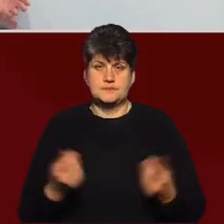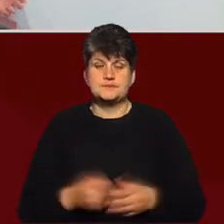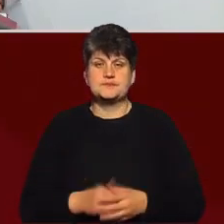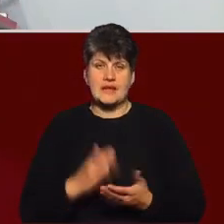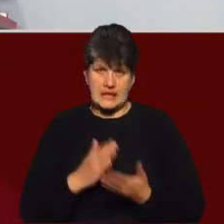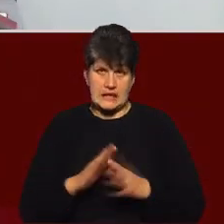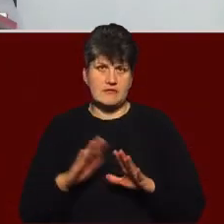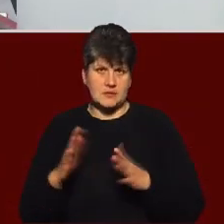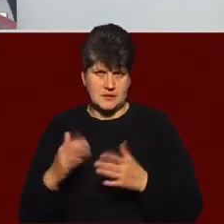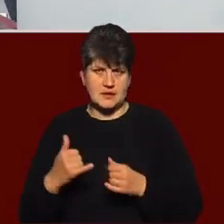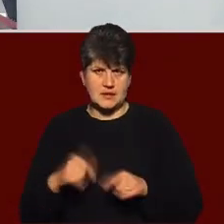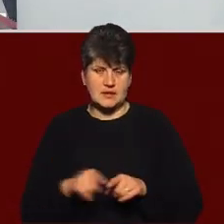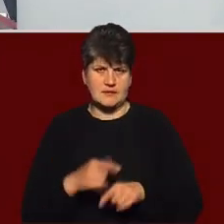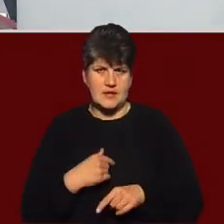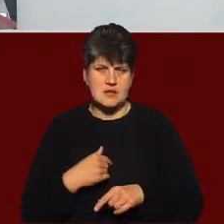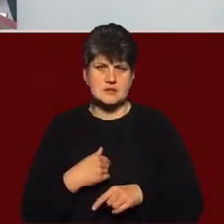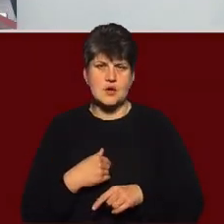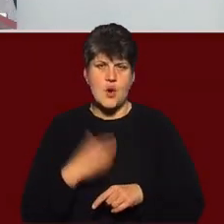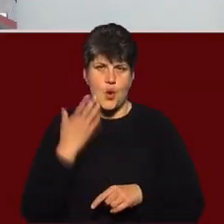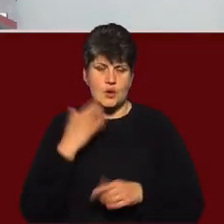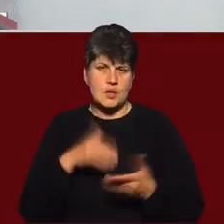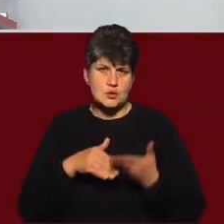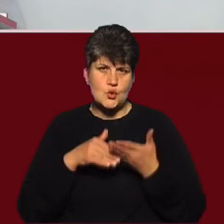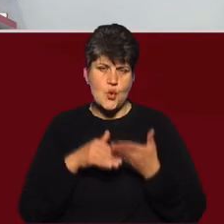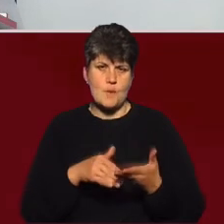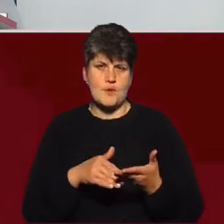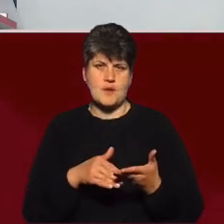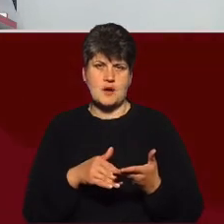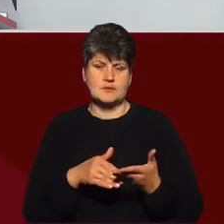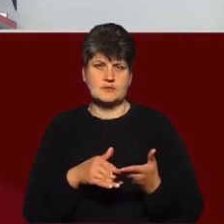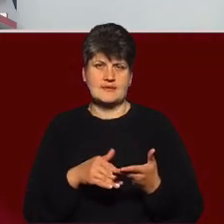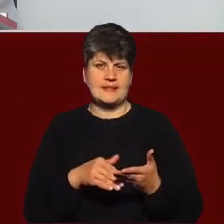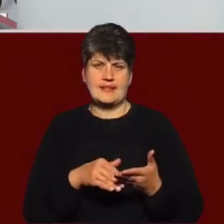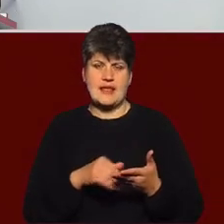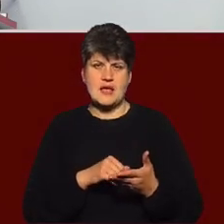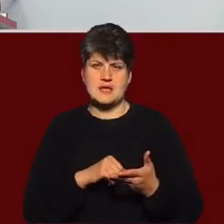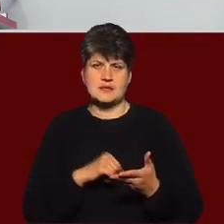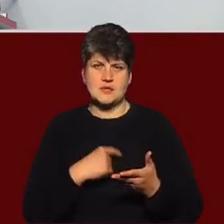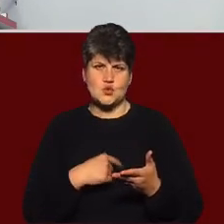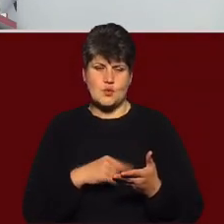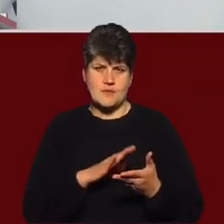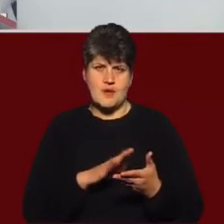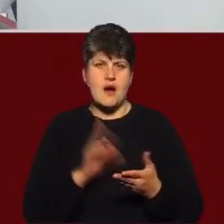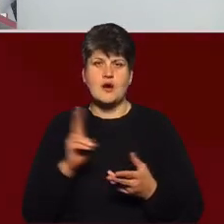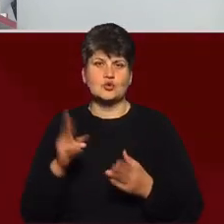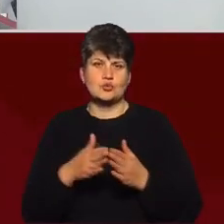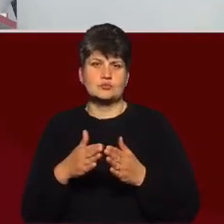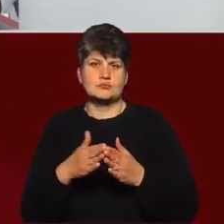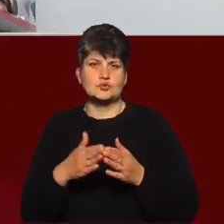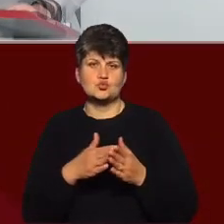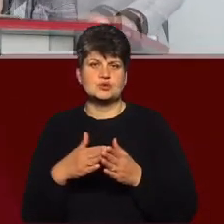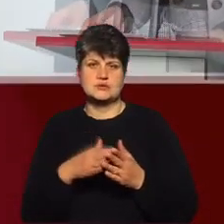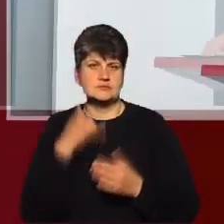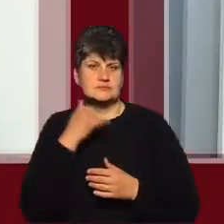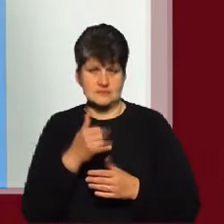в нашому регіоні, коли допомагають саме не самі жертви, а от ті, хто живуть поруч?